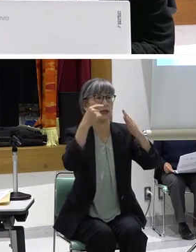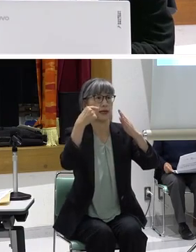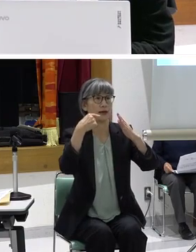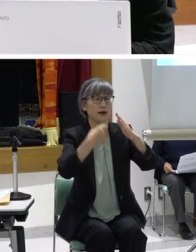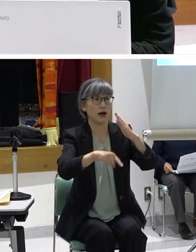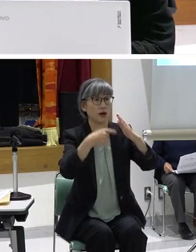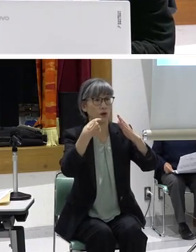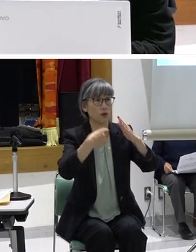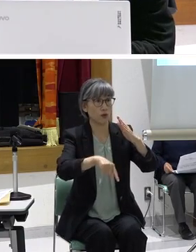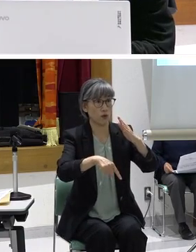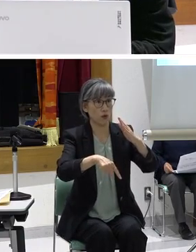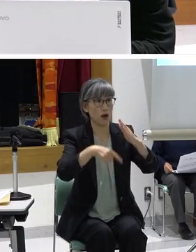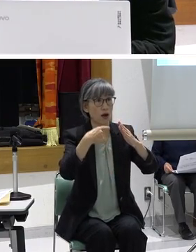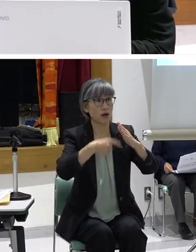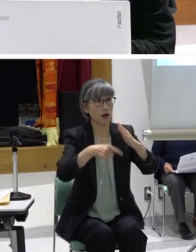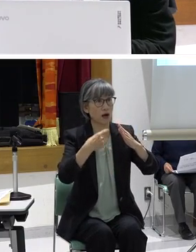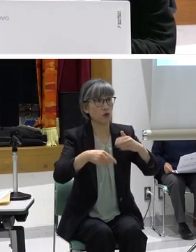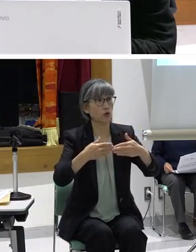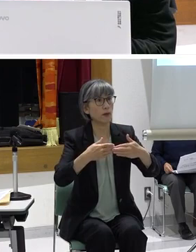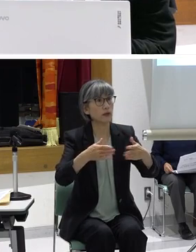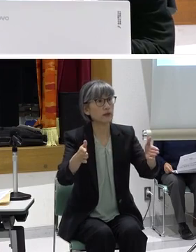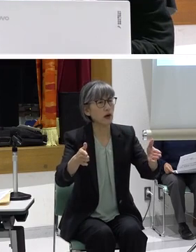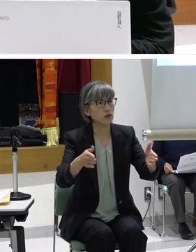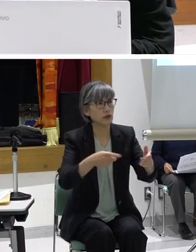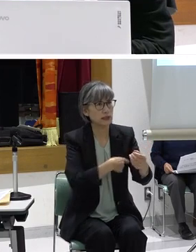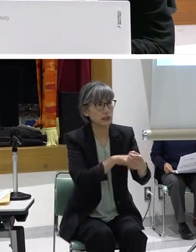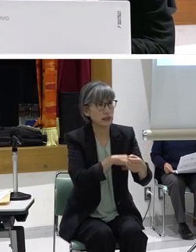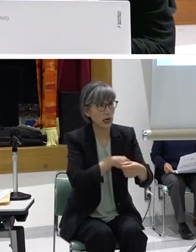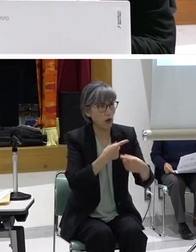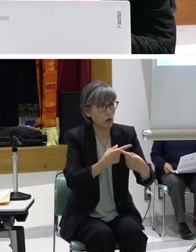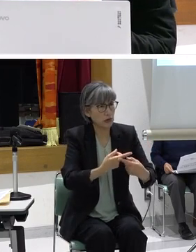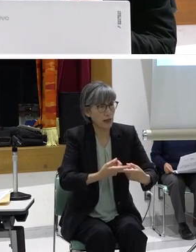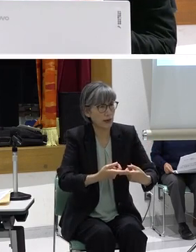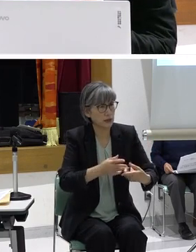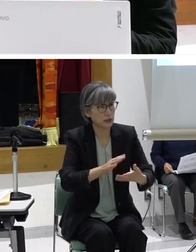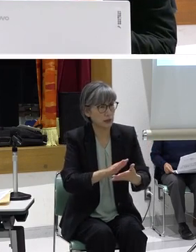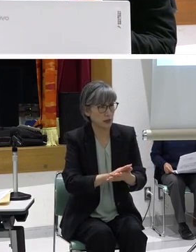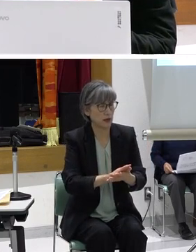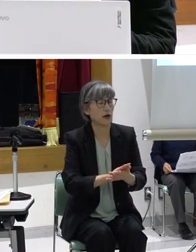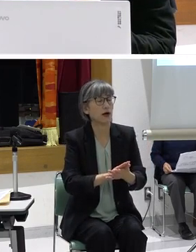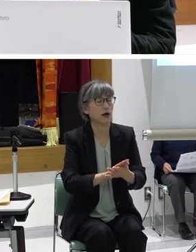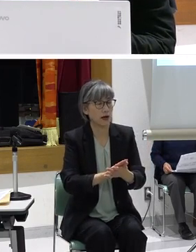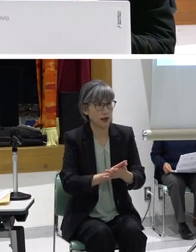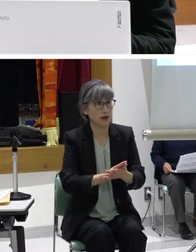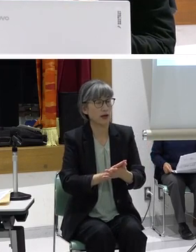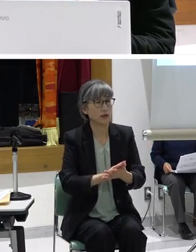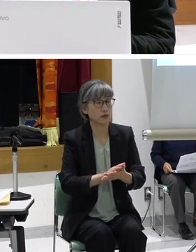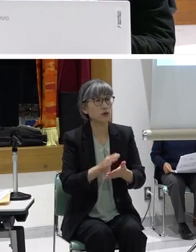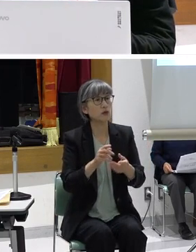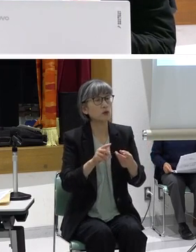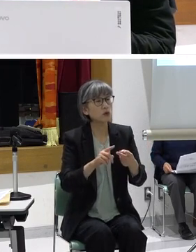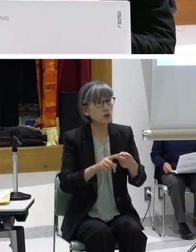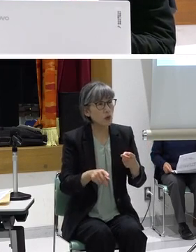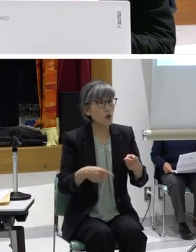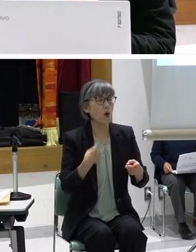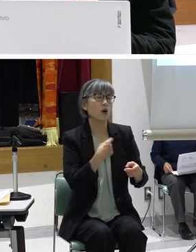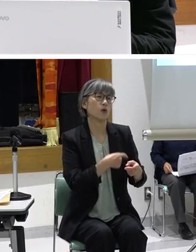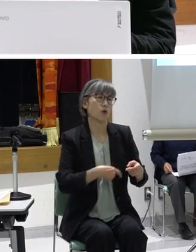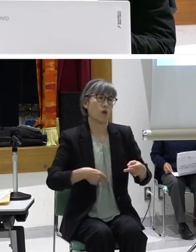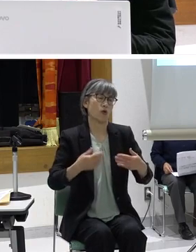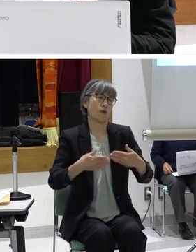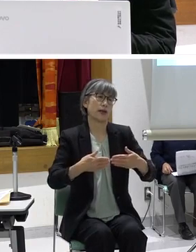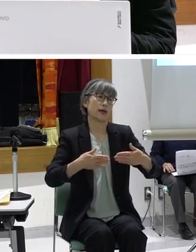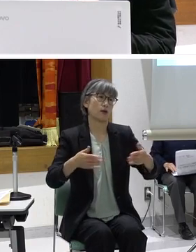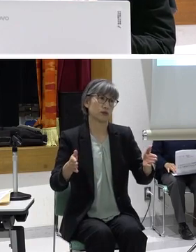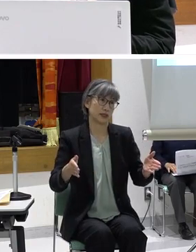バリアフリー化にすごく力を入れることになりました。で、さらに心のバリアフリーということなんですが、